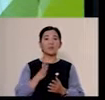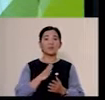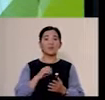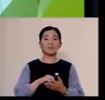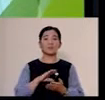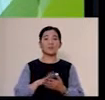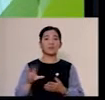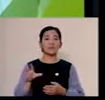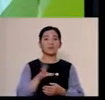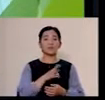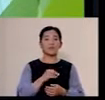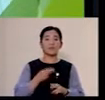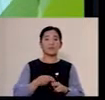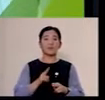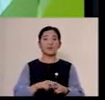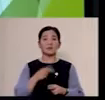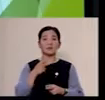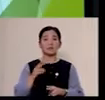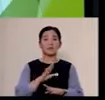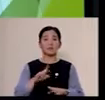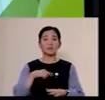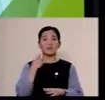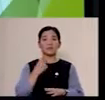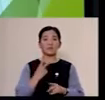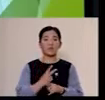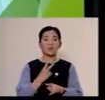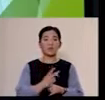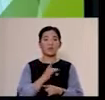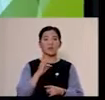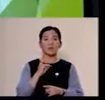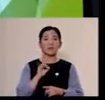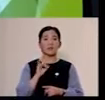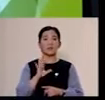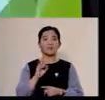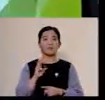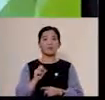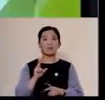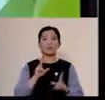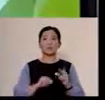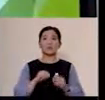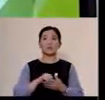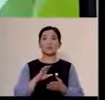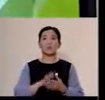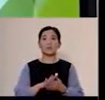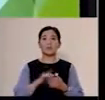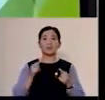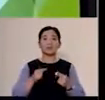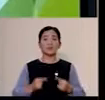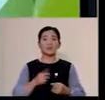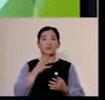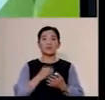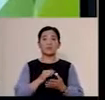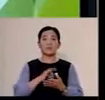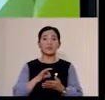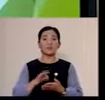записать все эти неравенства в виде двойного неравенства. Как вы видите, я уже записала. Сверьте со своим